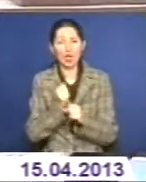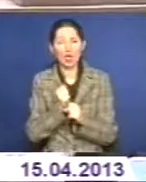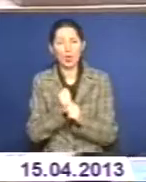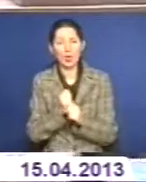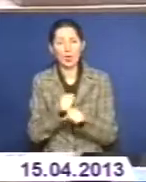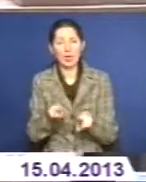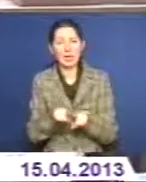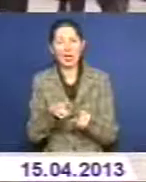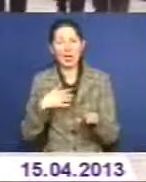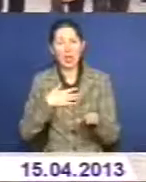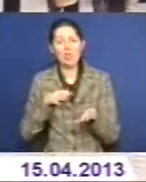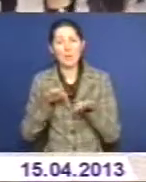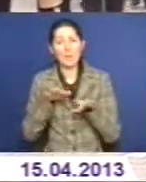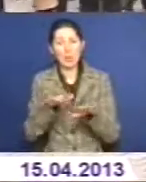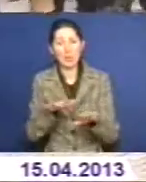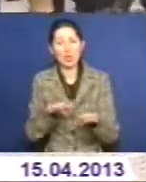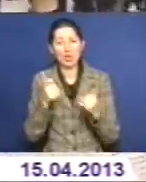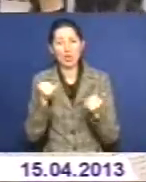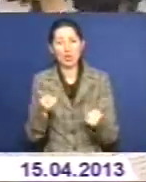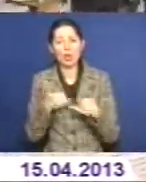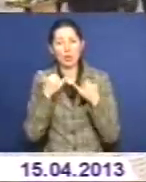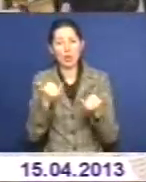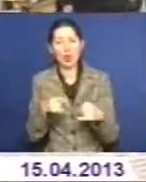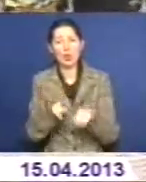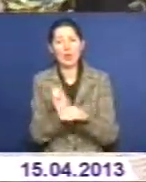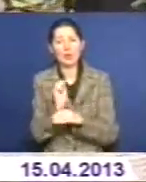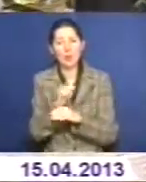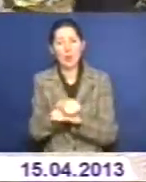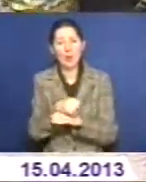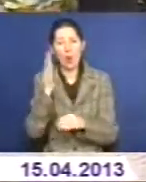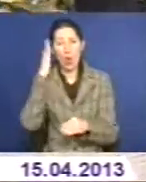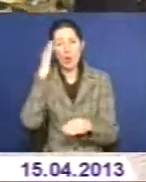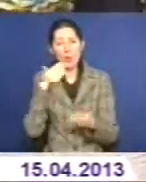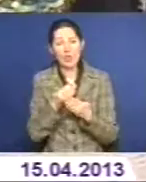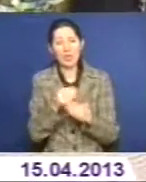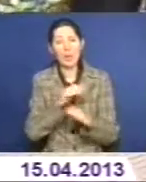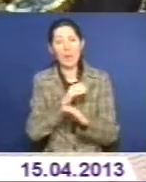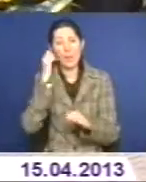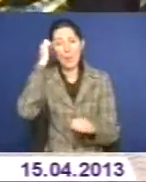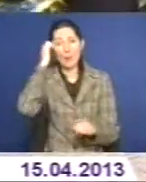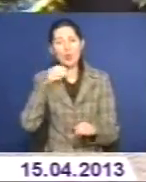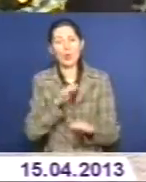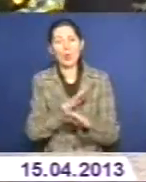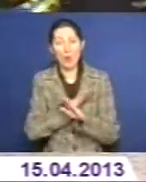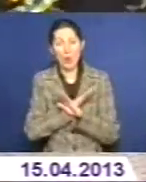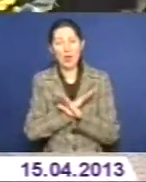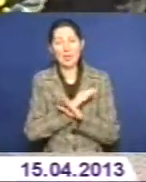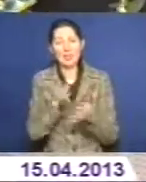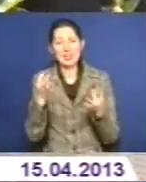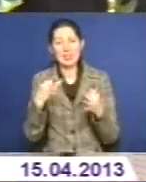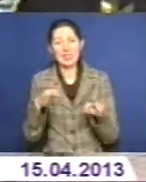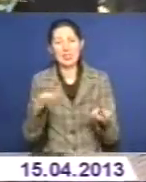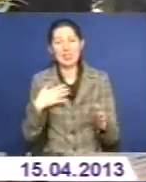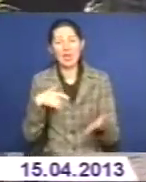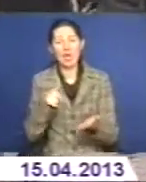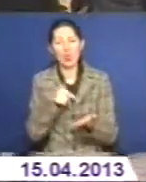От така наша місія. Сьогодні ми вшановуємо та низько схиляємо голови перед пам'яттю полеглих за звільнення нашого міста, хто ціною